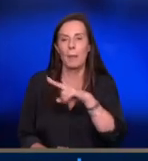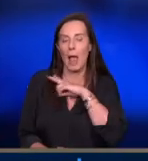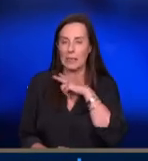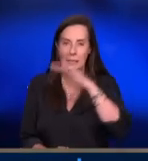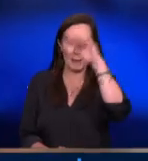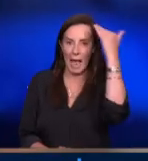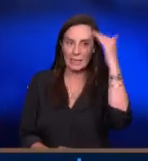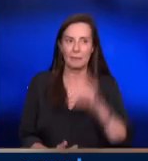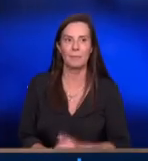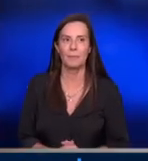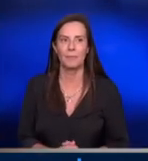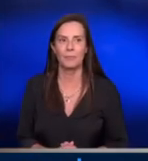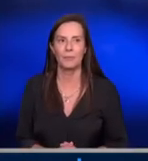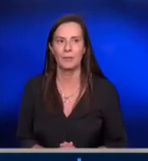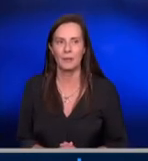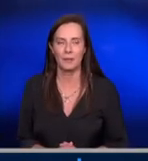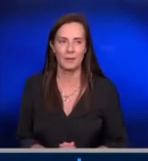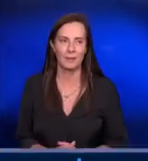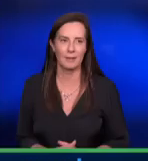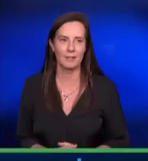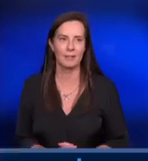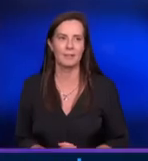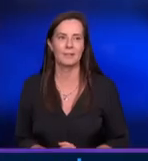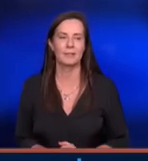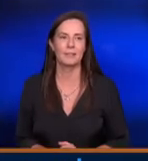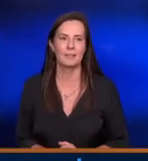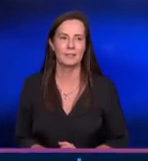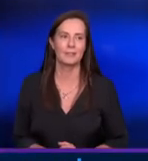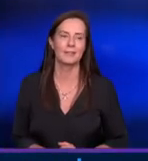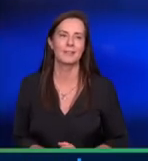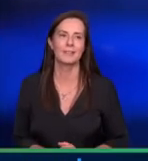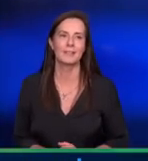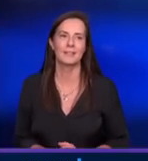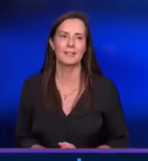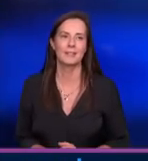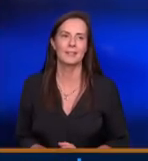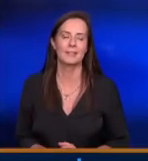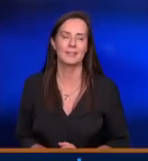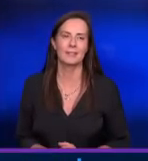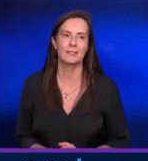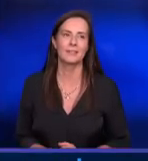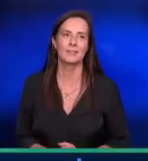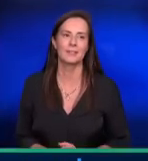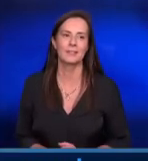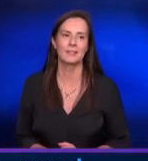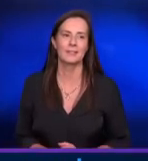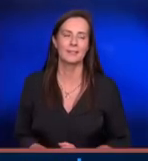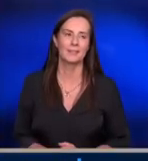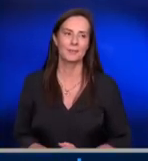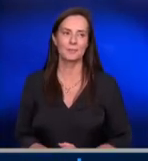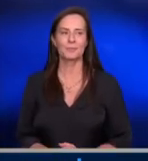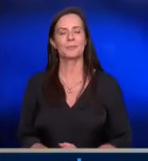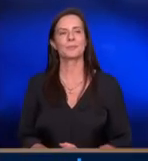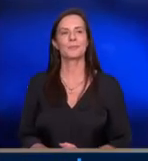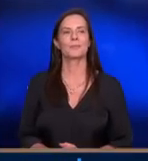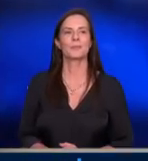להגזים? To exaggerate. To exaggerate.